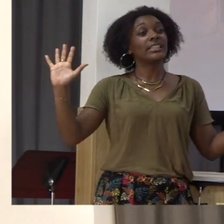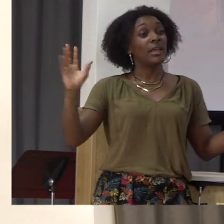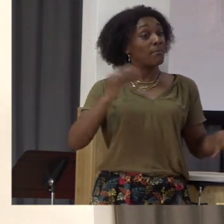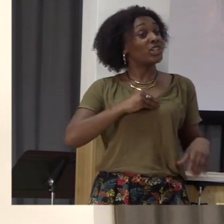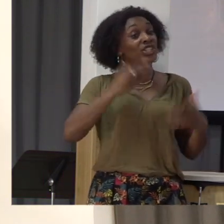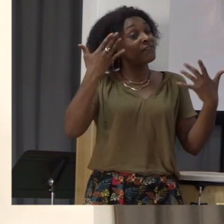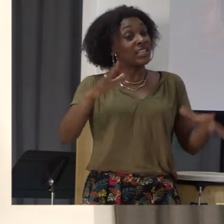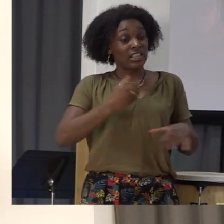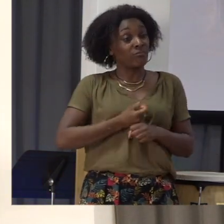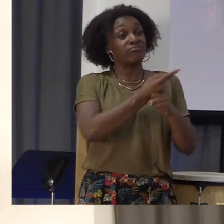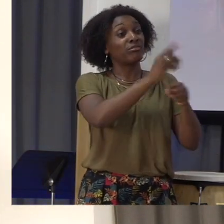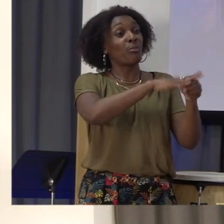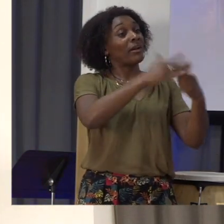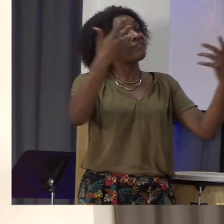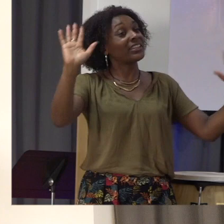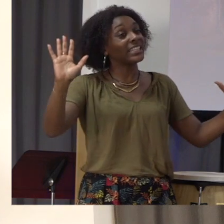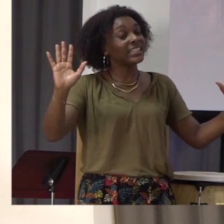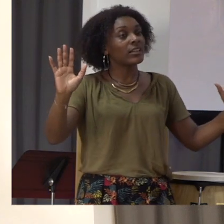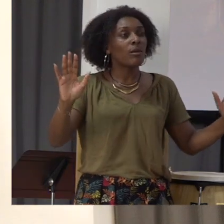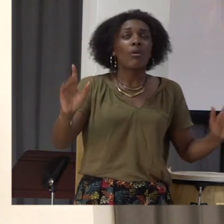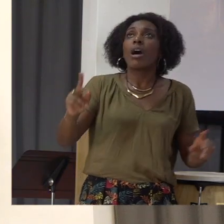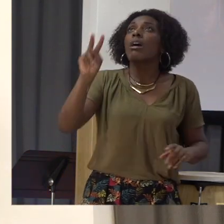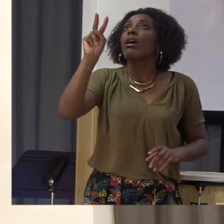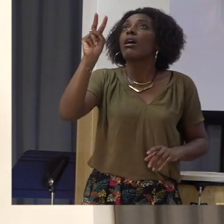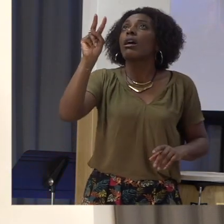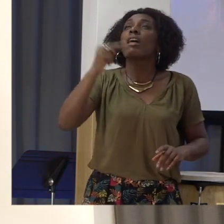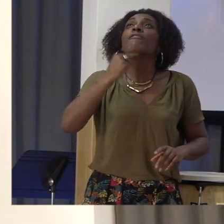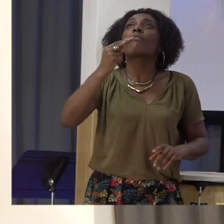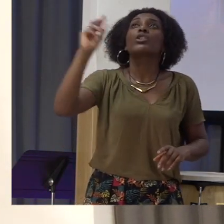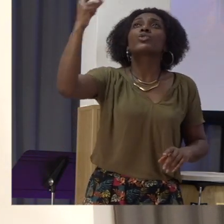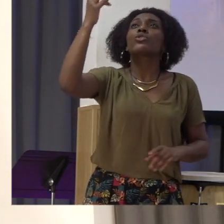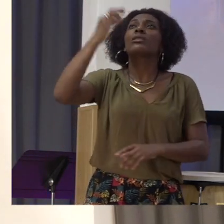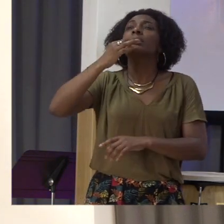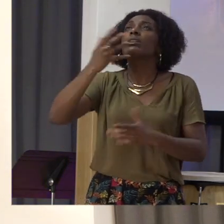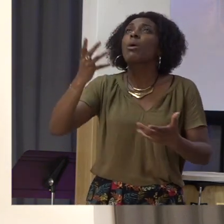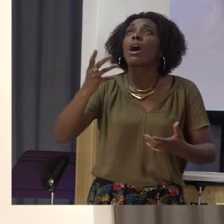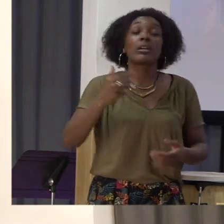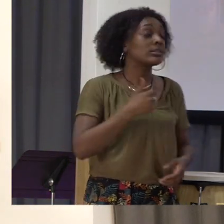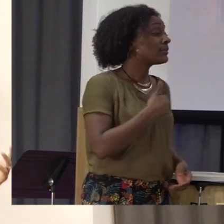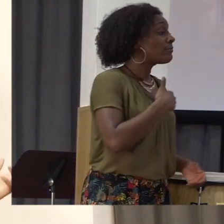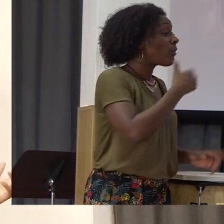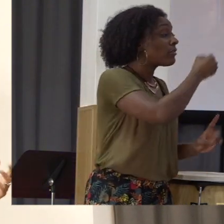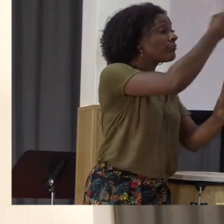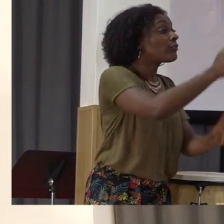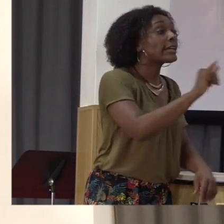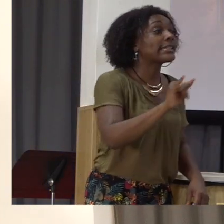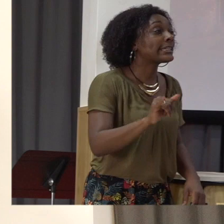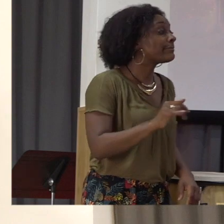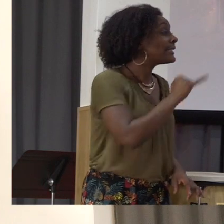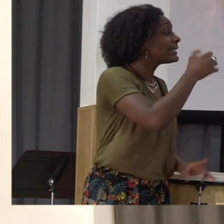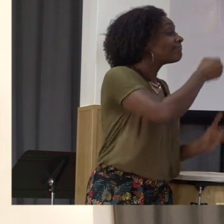expié. J'entendis la voix de l'Éternel disant, qui enverrai-je et qui marchera pour